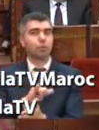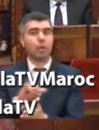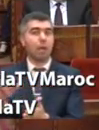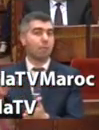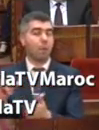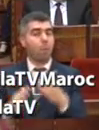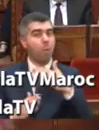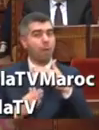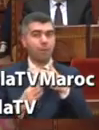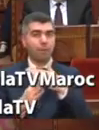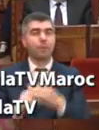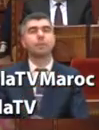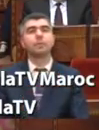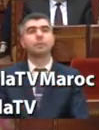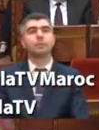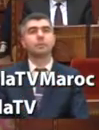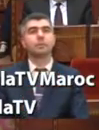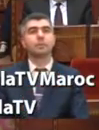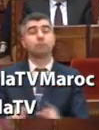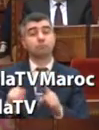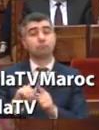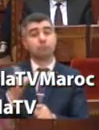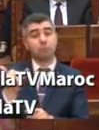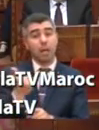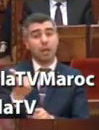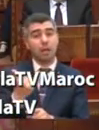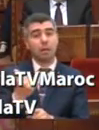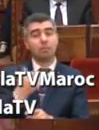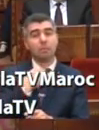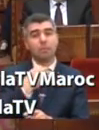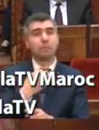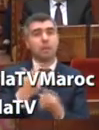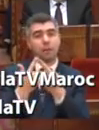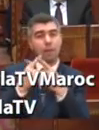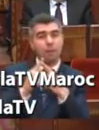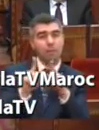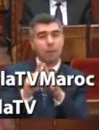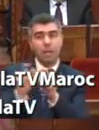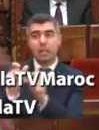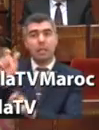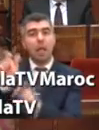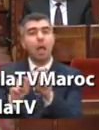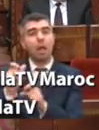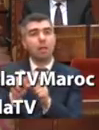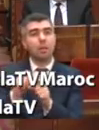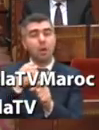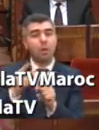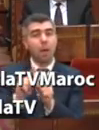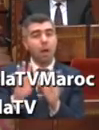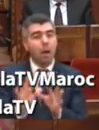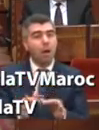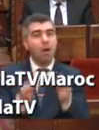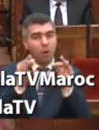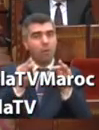وقع، خصوصا هذه الخسائر الكبيرة والفادحة لممتلكات السكان. ثانيا بإيجاد